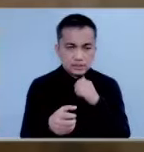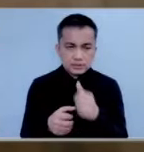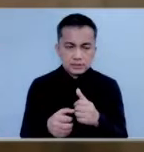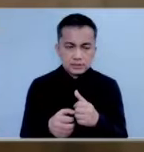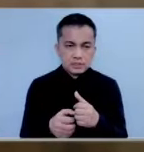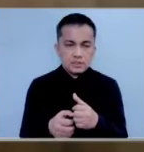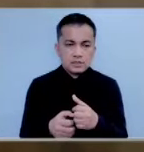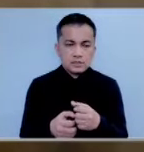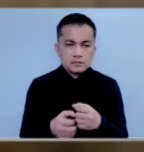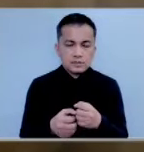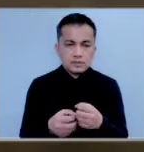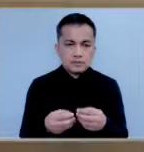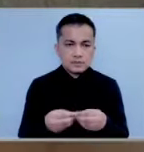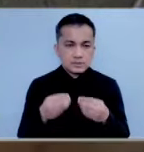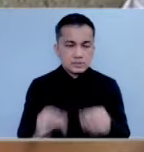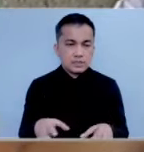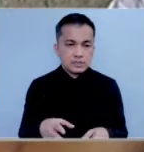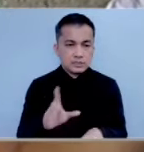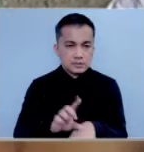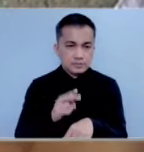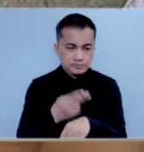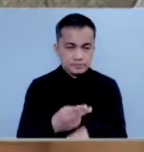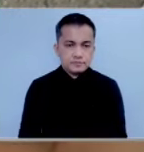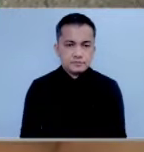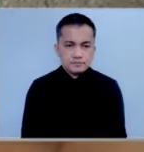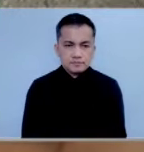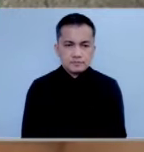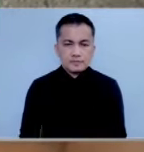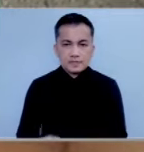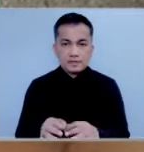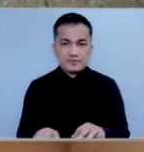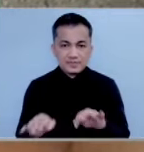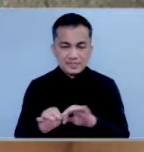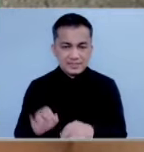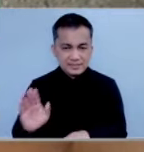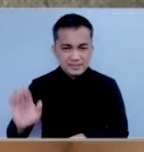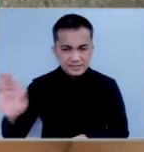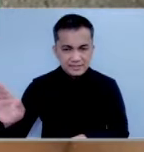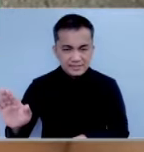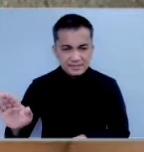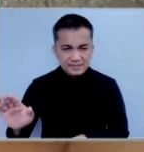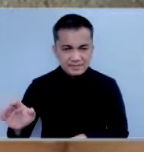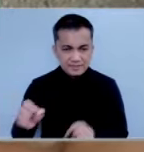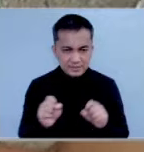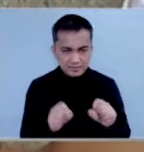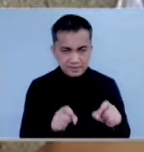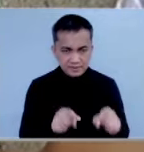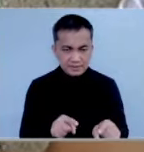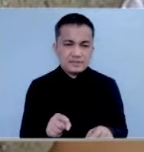kabuhayan. Importante po yan kasi po, dyan po pag nabenta, dyan po